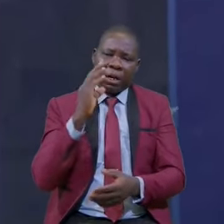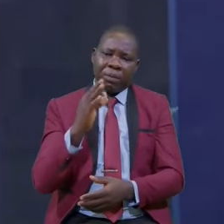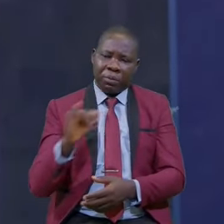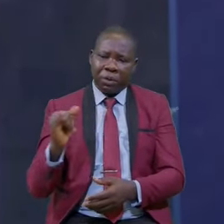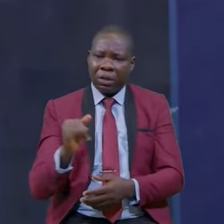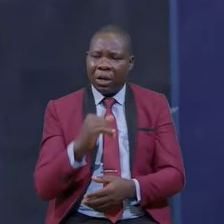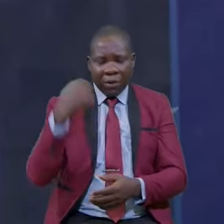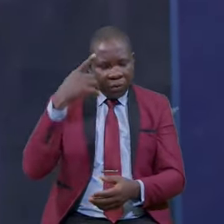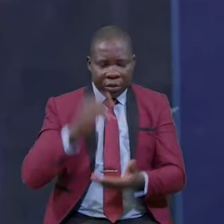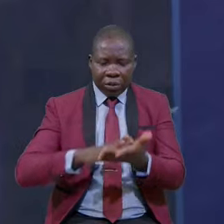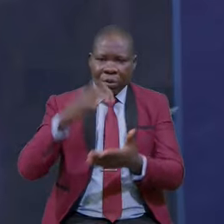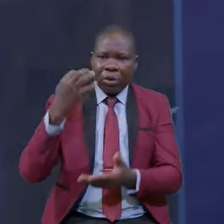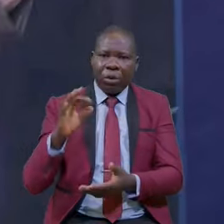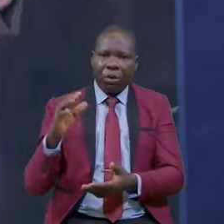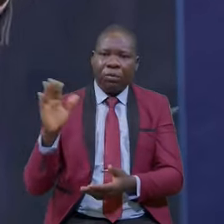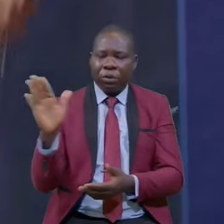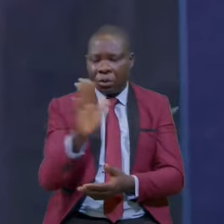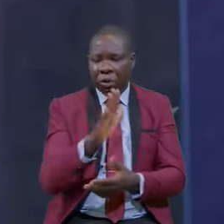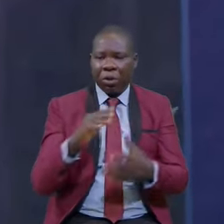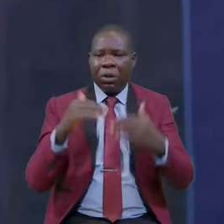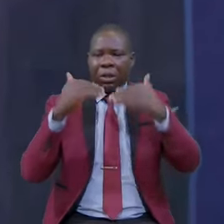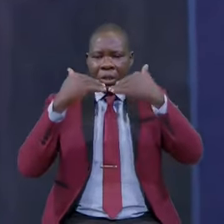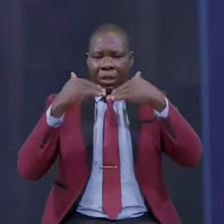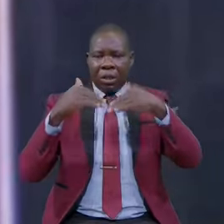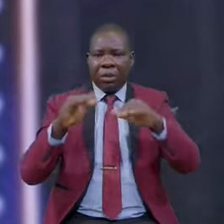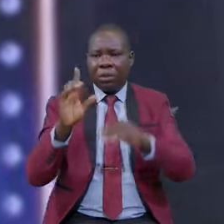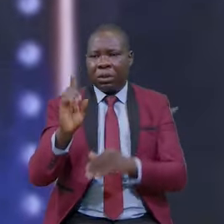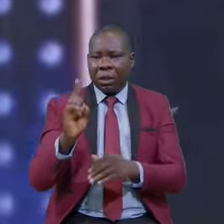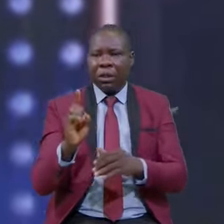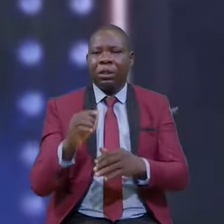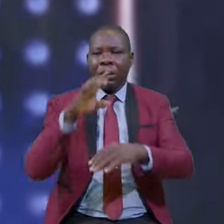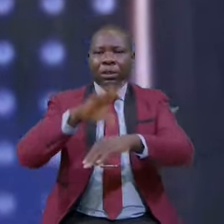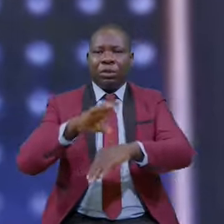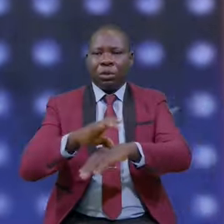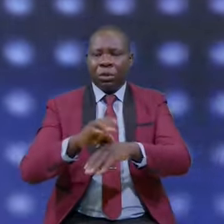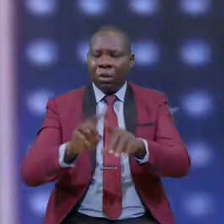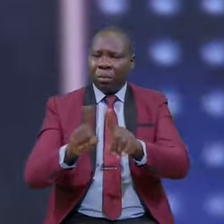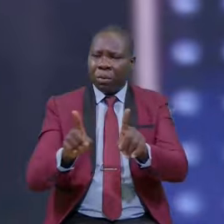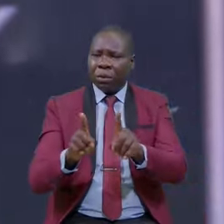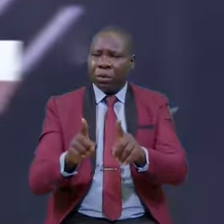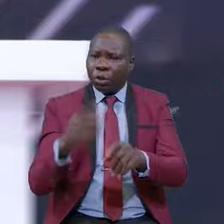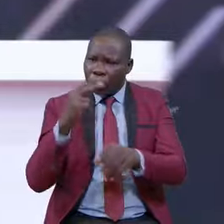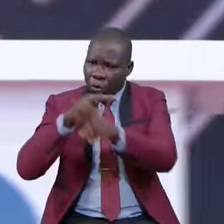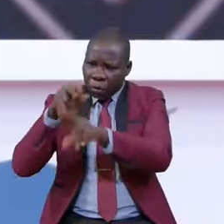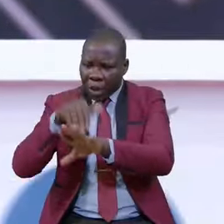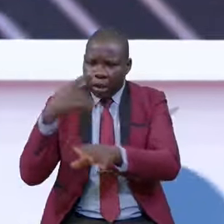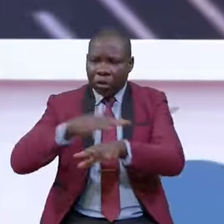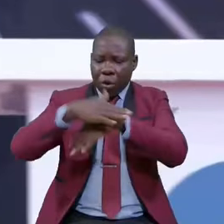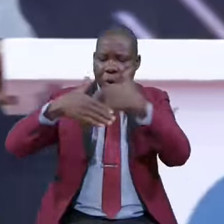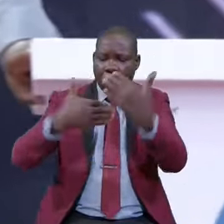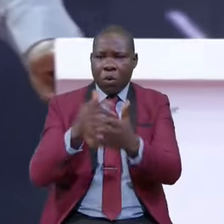vous prêchez pour votre dénomination limitée, but mais look at the whole Bible, regardez look toute at la word Bible, of God, regardez la and parole the Lord de Dieu,